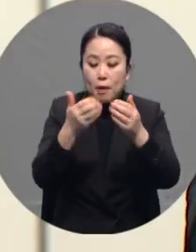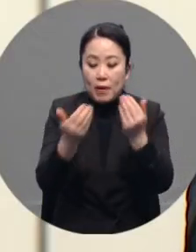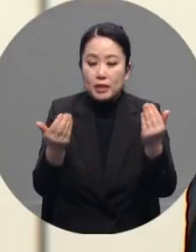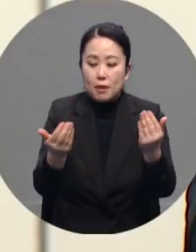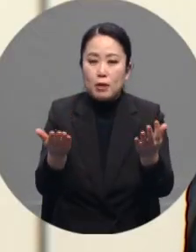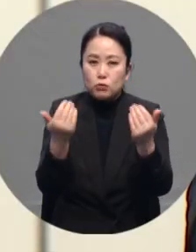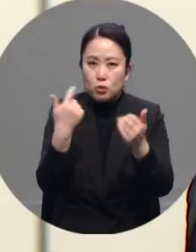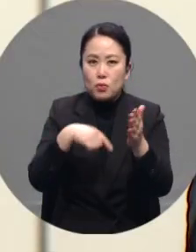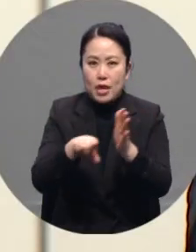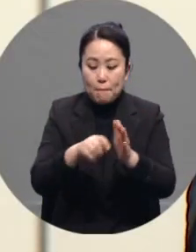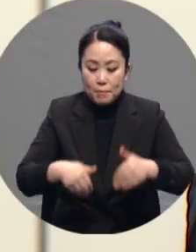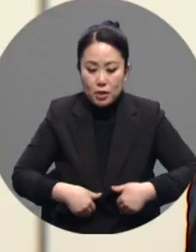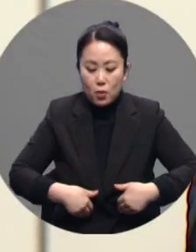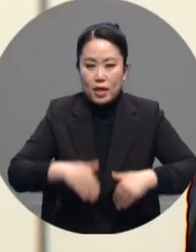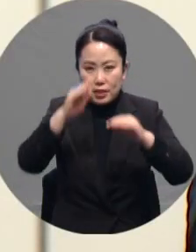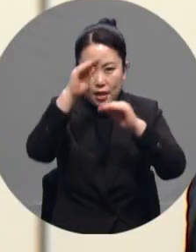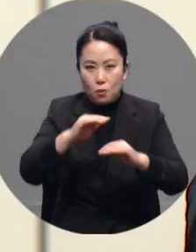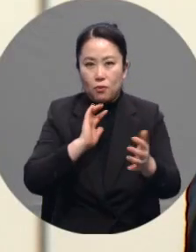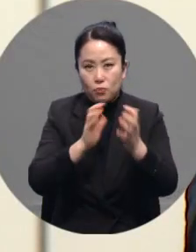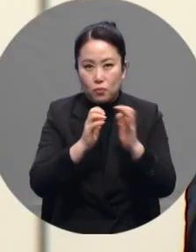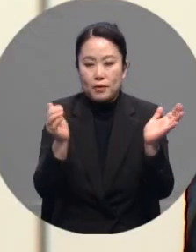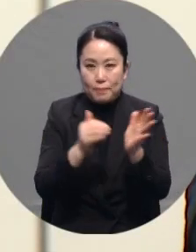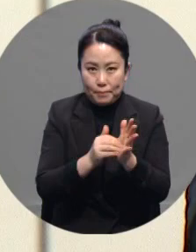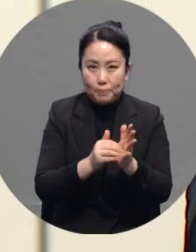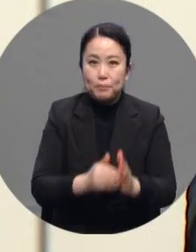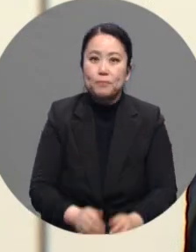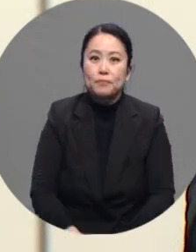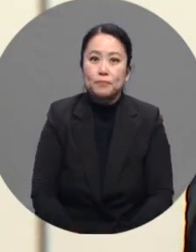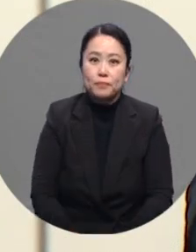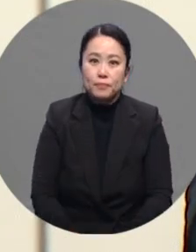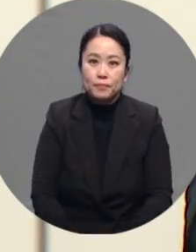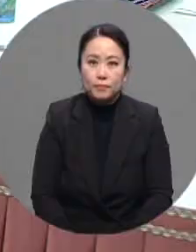현안들을 논의했습니다. 지역 대표 기획위원 중심으로